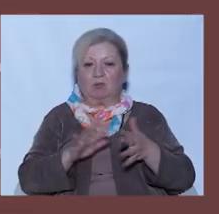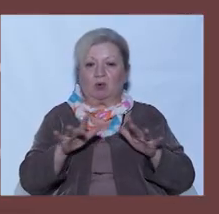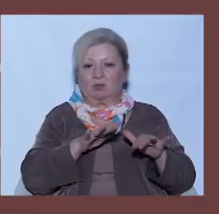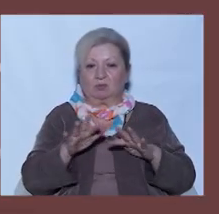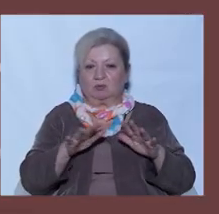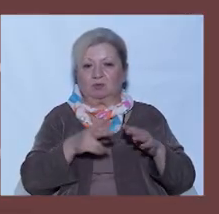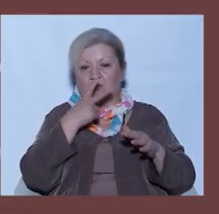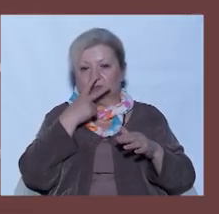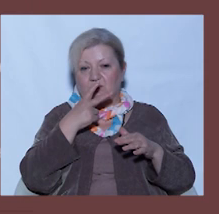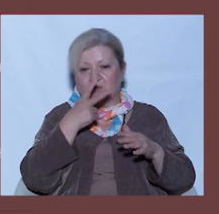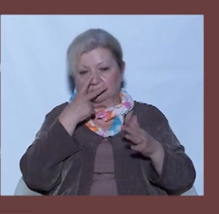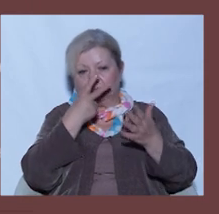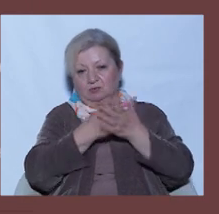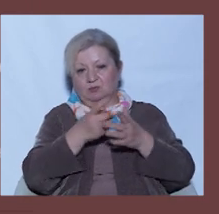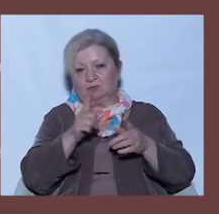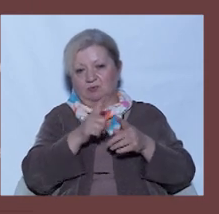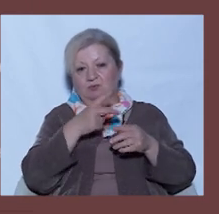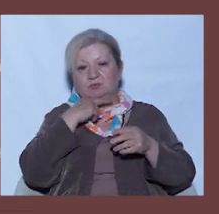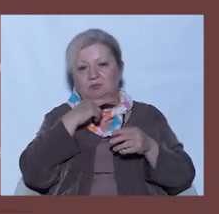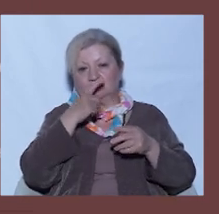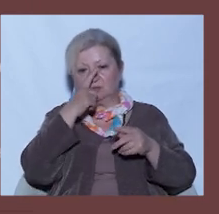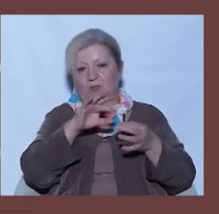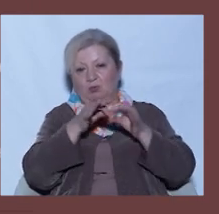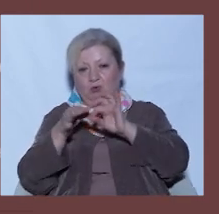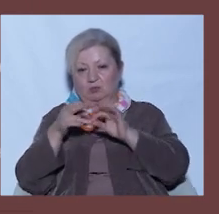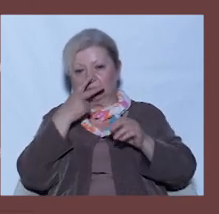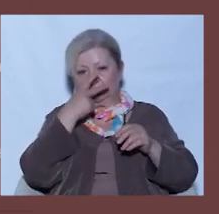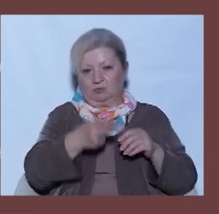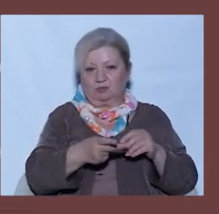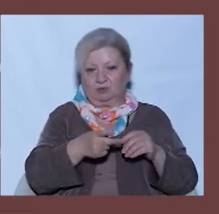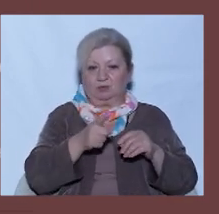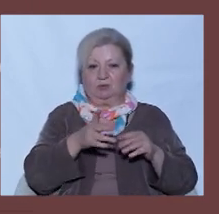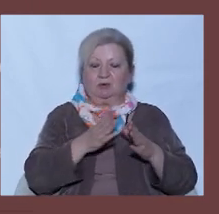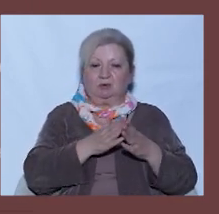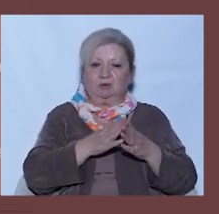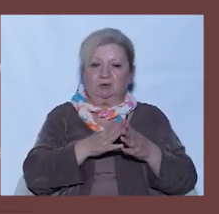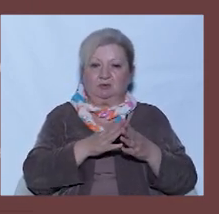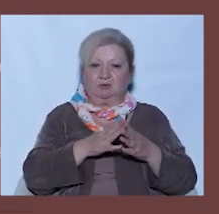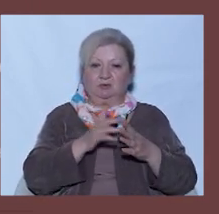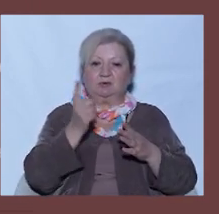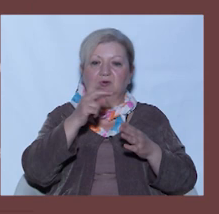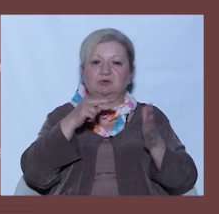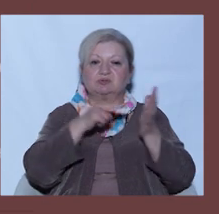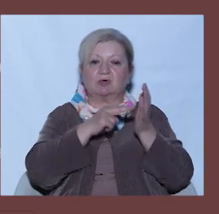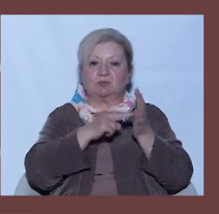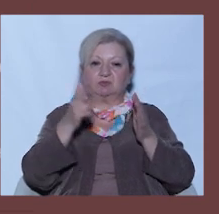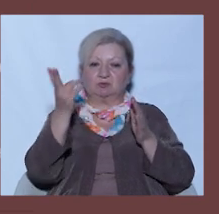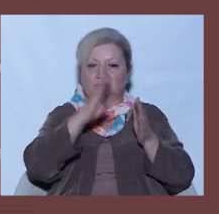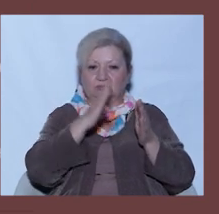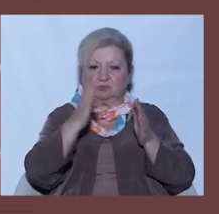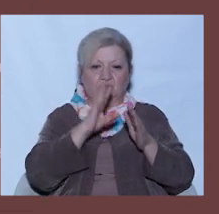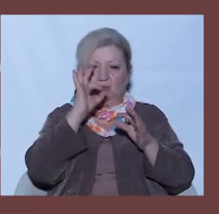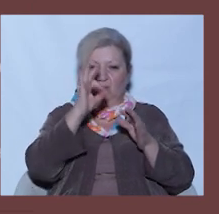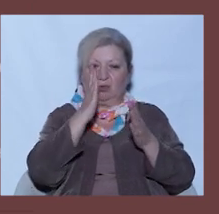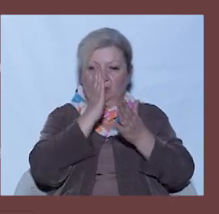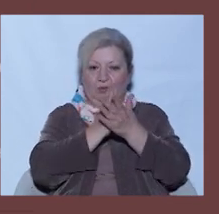მოქმედება და დავინახოთ, დავაკვირდეთ პროცესებს. ნეიტრალურ მდგომარეობაში გადავიყვანეთ ჩამთვლელი, ჯერ ისევ არაფერი